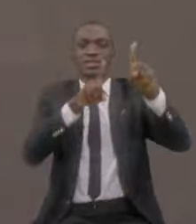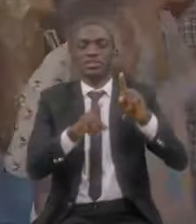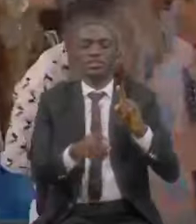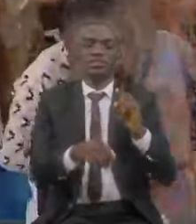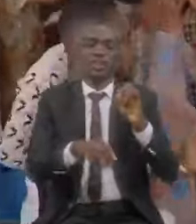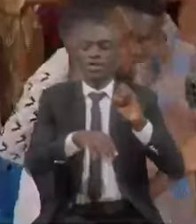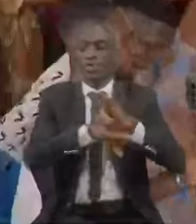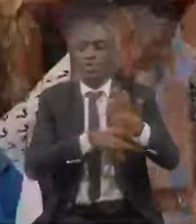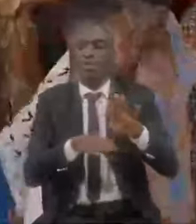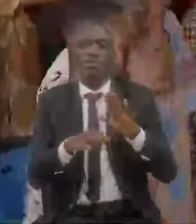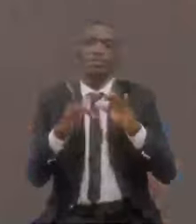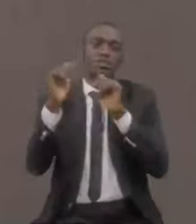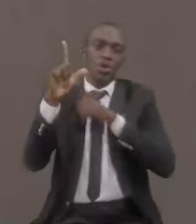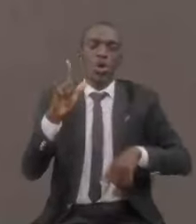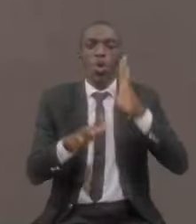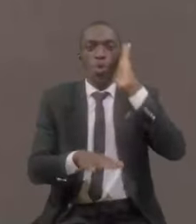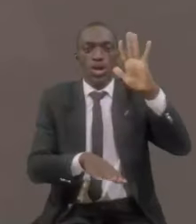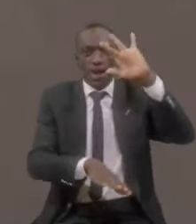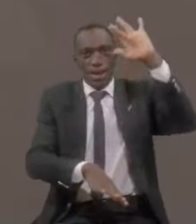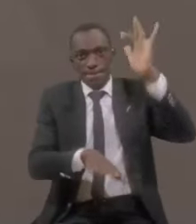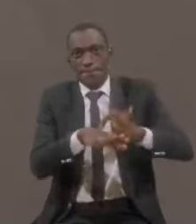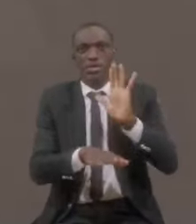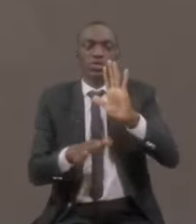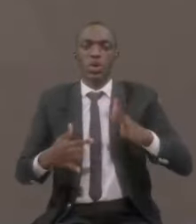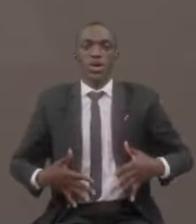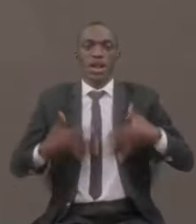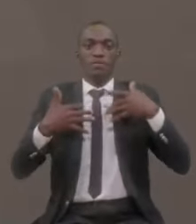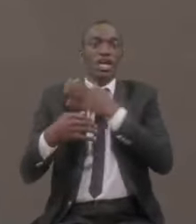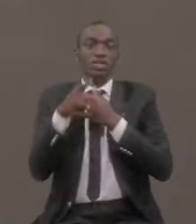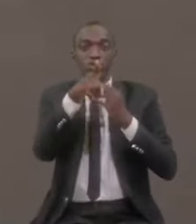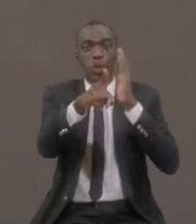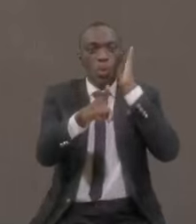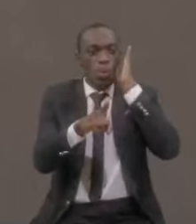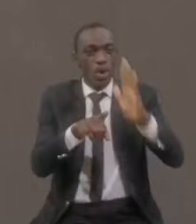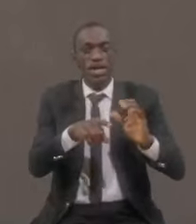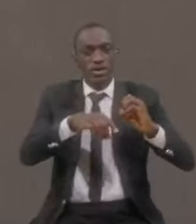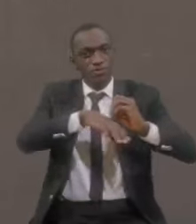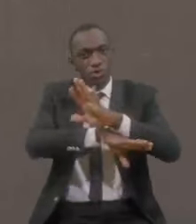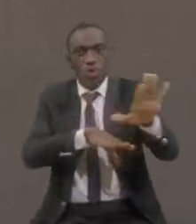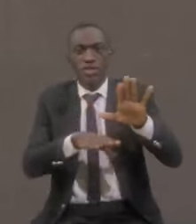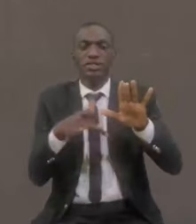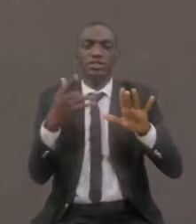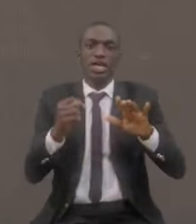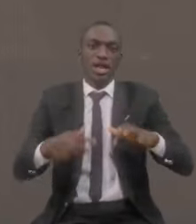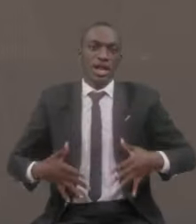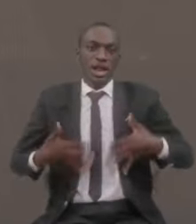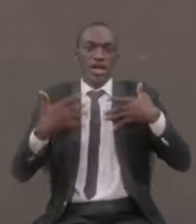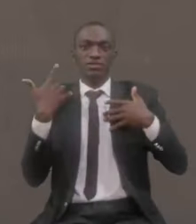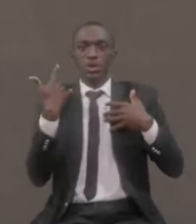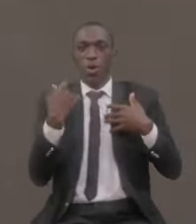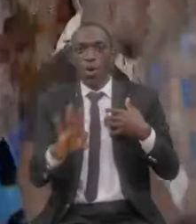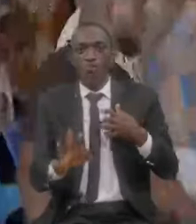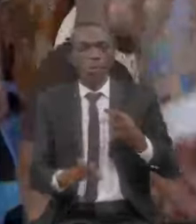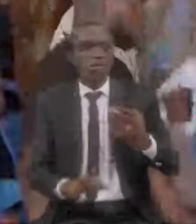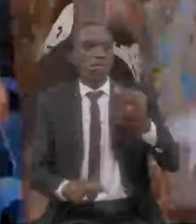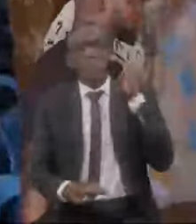Le Seigneur va impacter votre vie. Et vous allez impacter la vie, je ne veux pas des milliers, mais